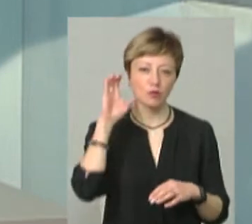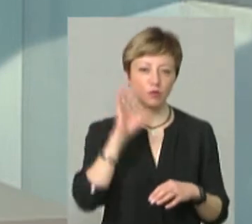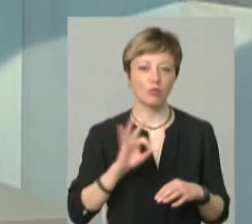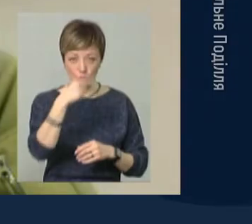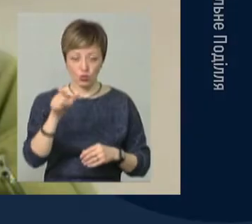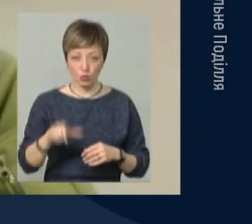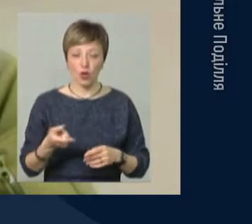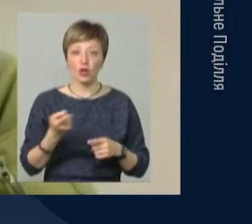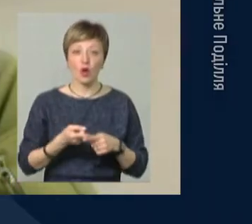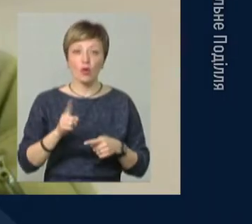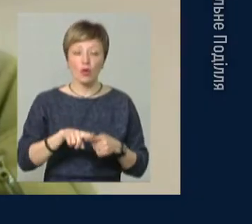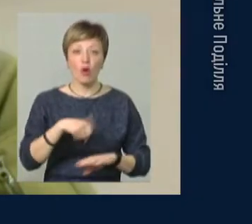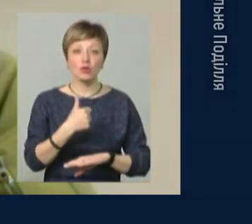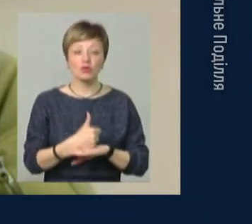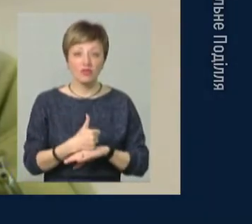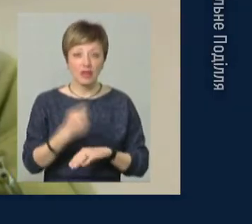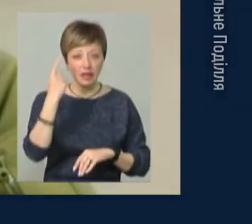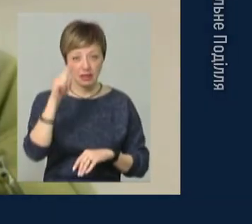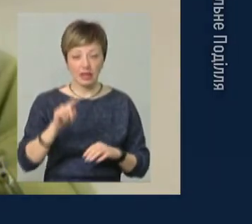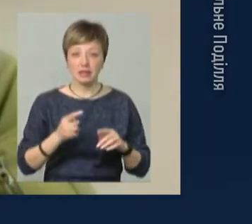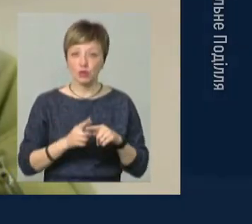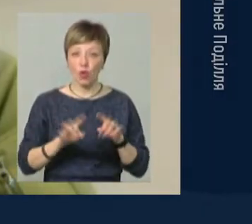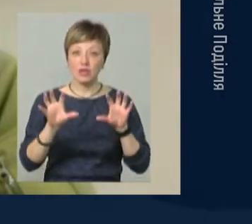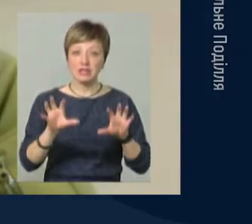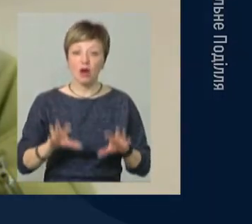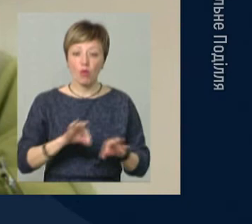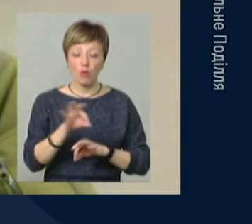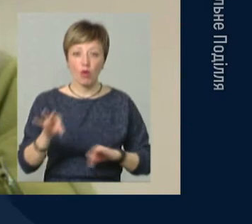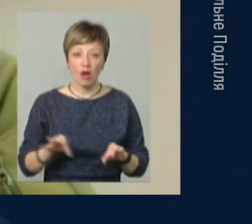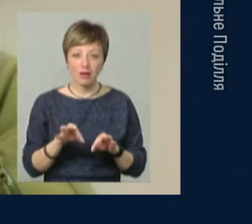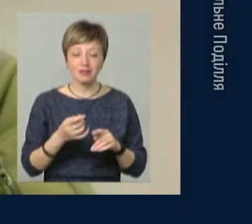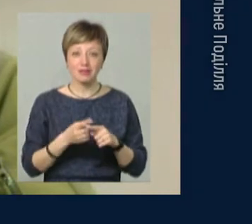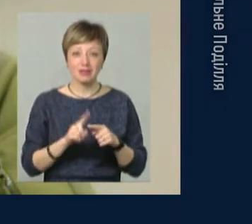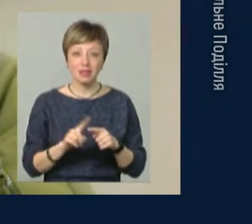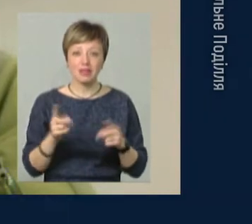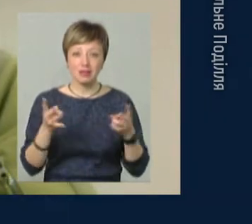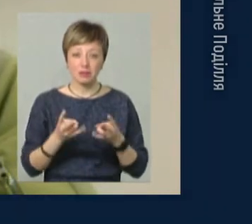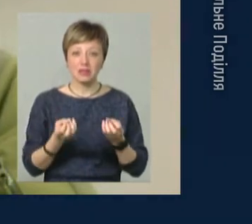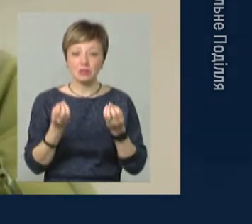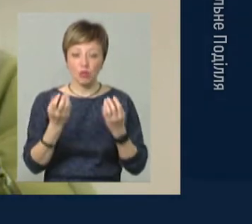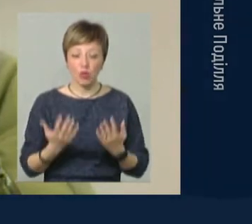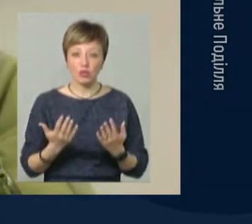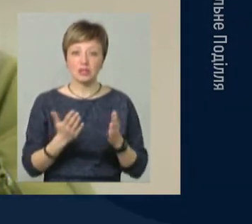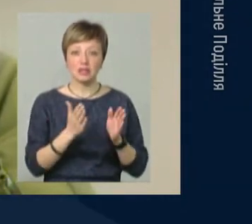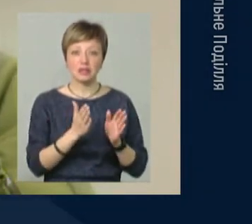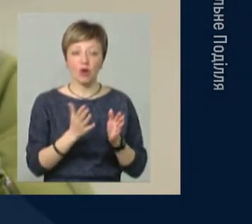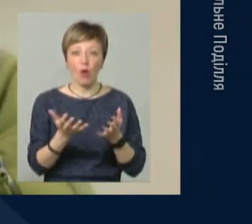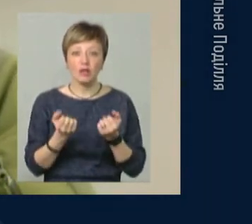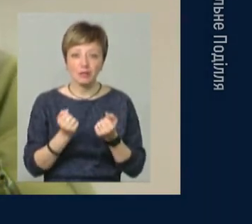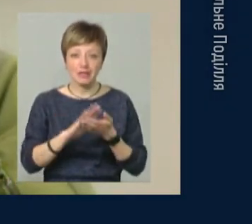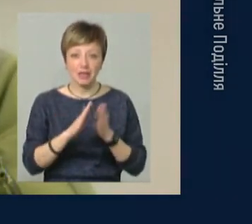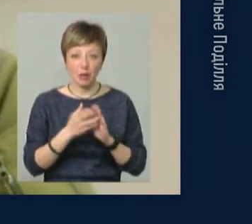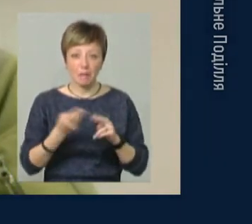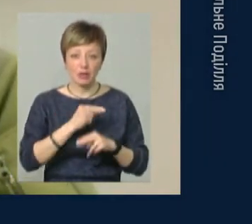він. Основна ідея законопроекту полягала у спрощенні набуття статусу безробітного саме такими